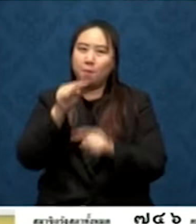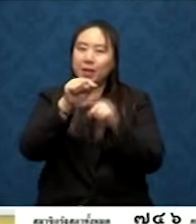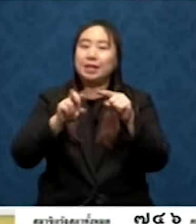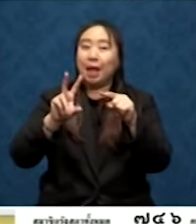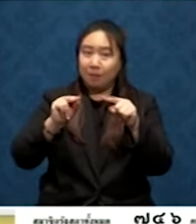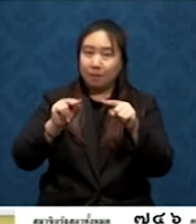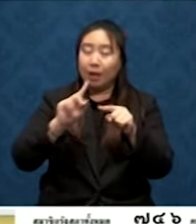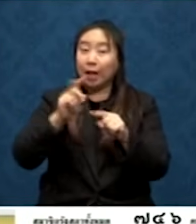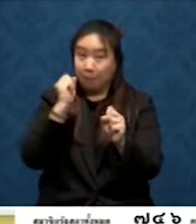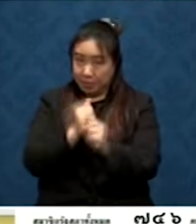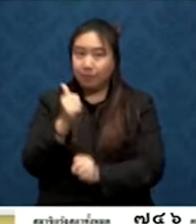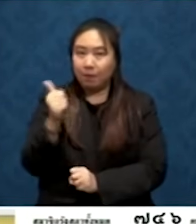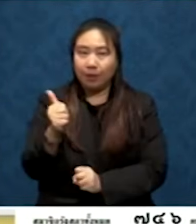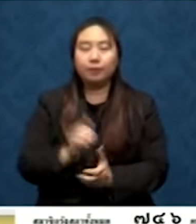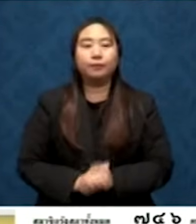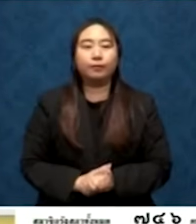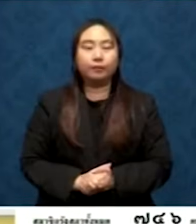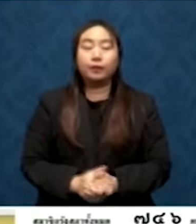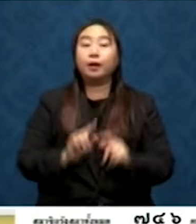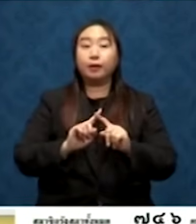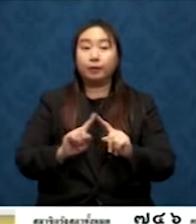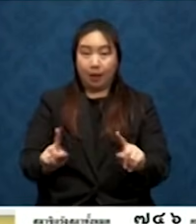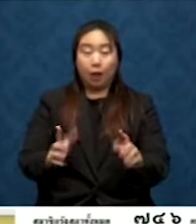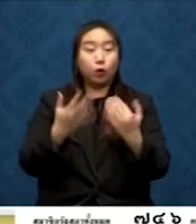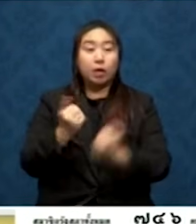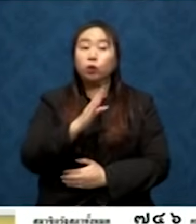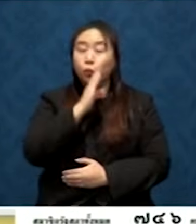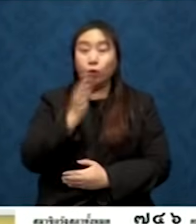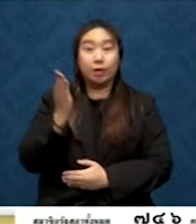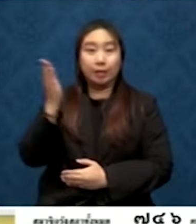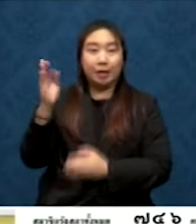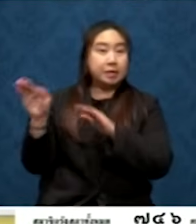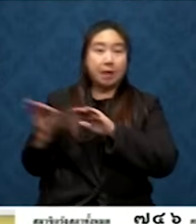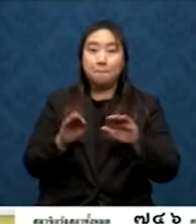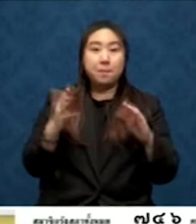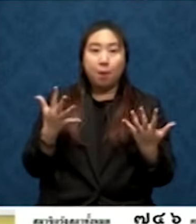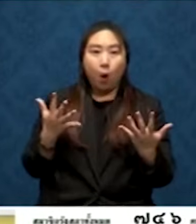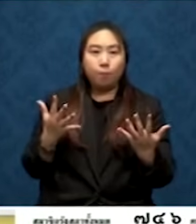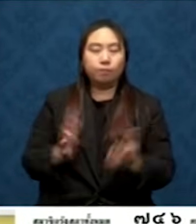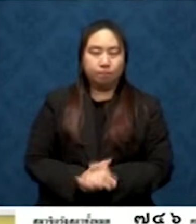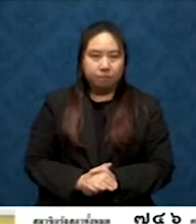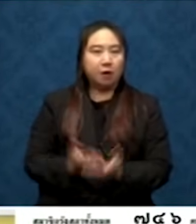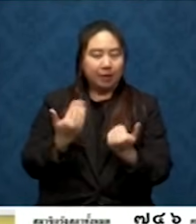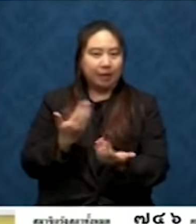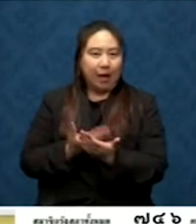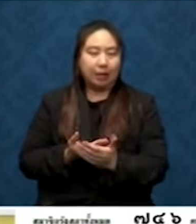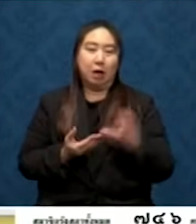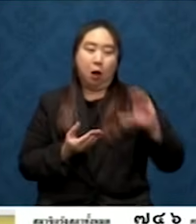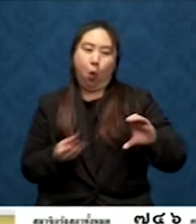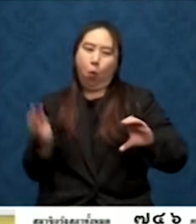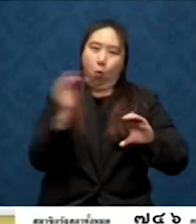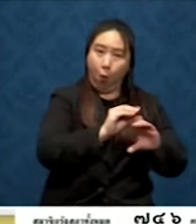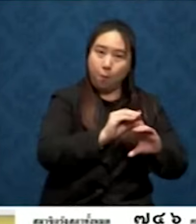แต่เช่นเคยครับถึงแม้ท่านยังไม่พร้อมจะยืนยันในรัฐสภาแห่งนี้ว่าท่านจะเพิ่มงบประมาณให้กับท้องถิ่น